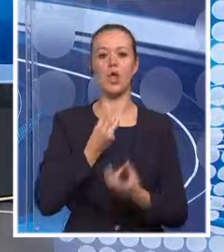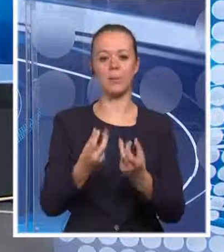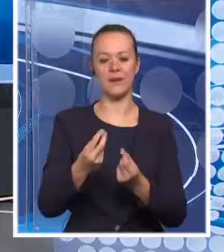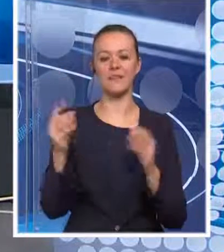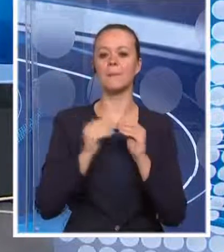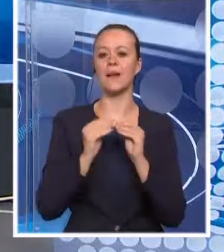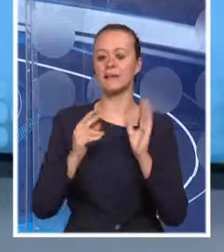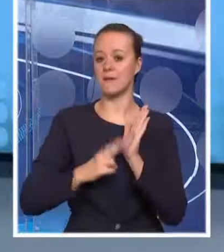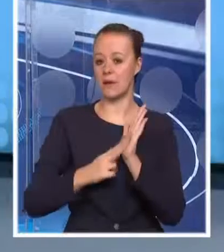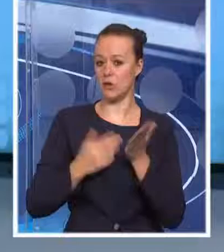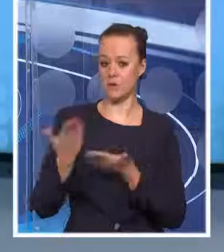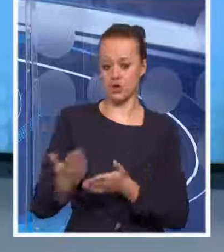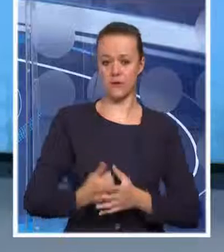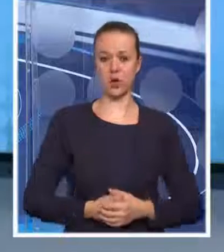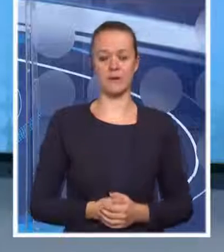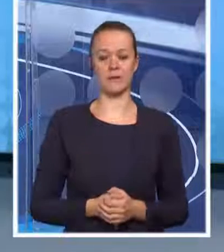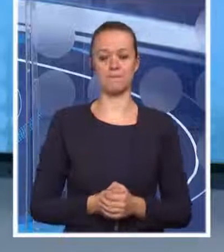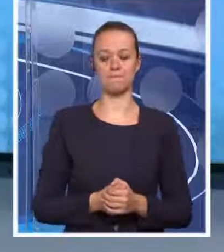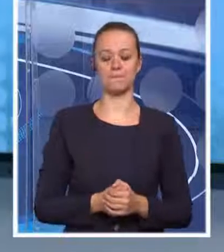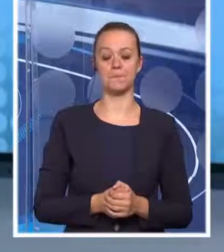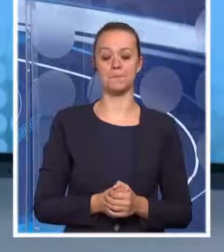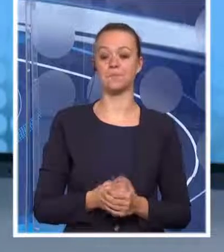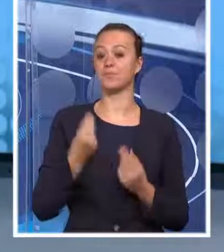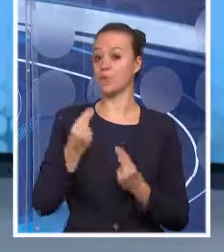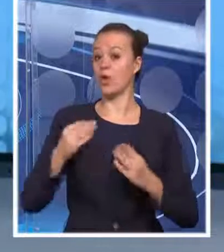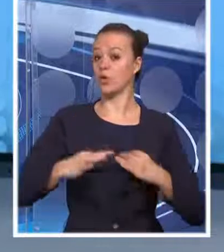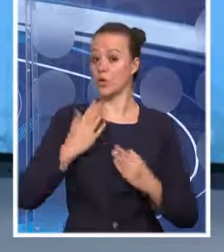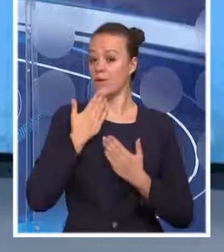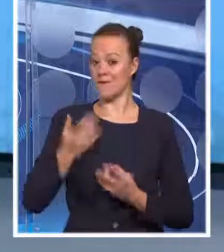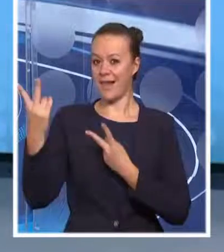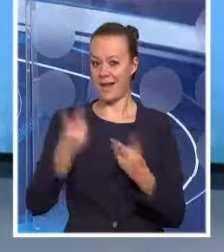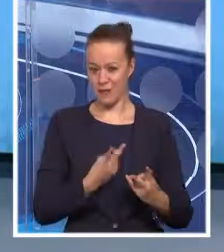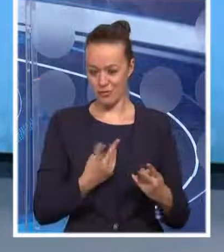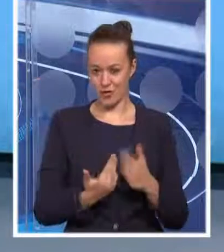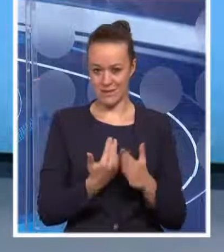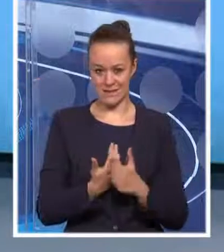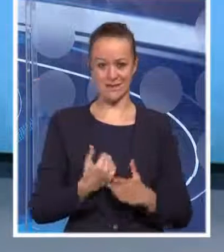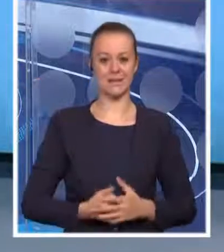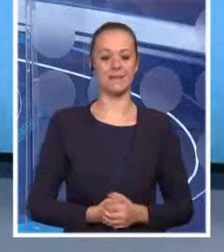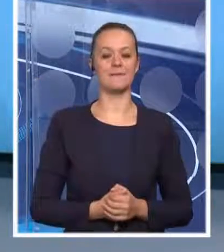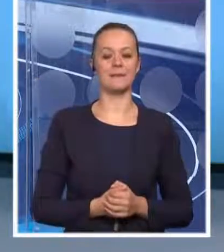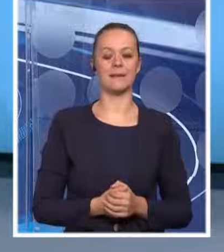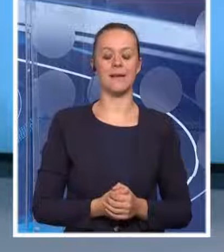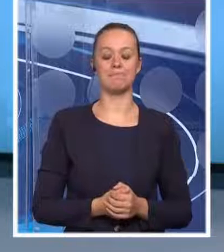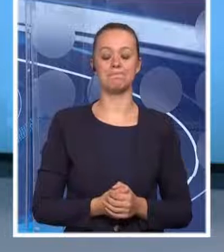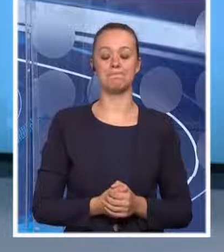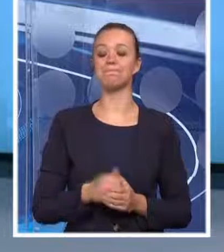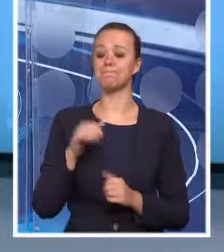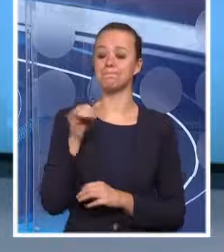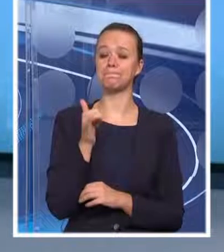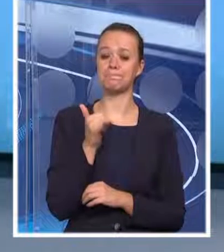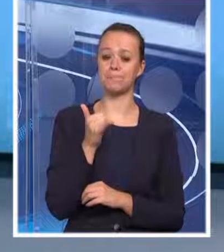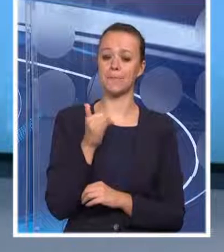Nedimović. Izvolite. Dobro jutro i hvala što ste gost Dnevnika. Dobar dan. Da, kada kažete